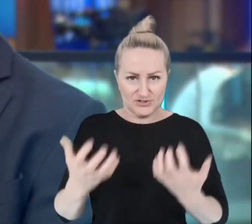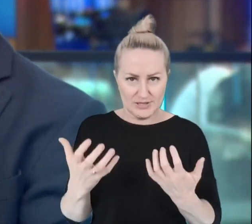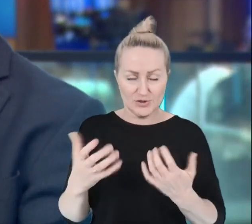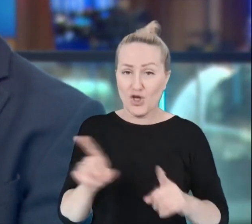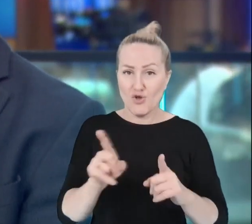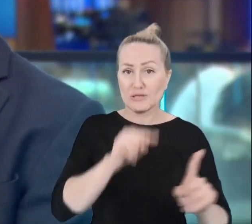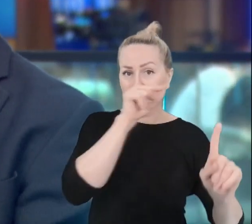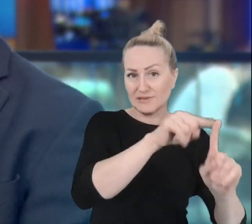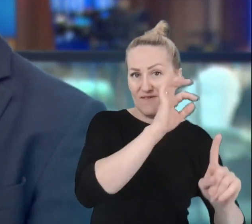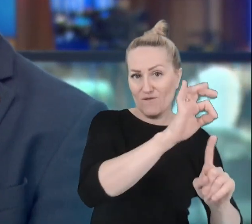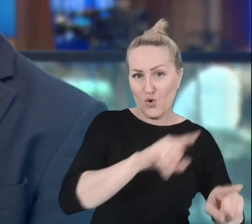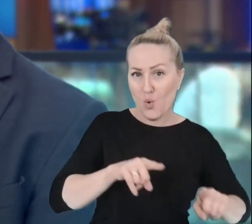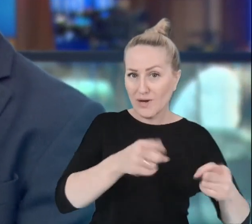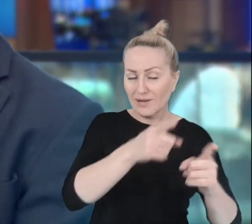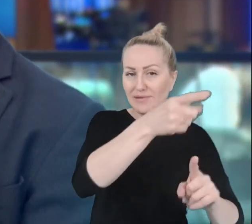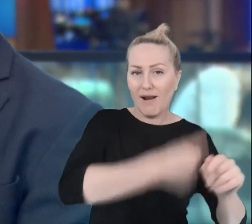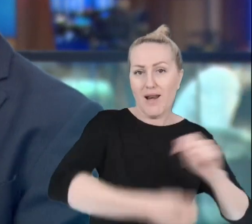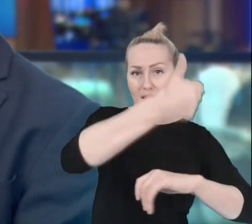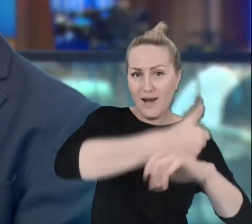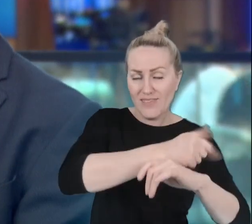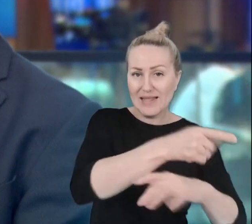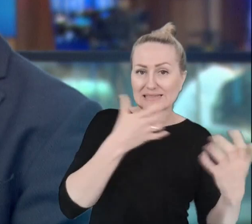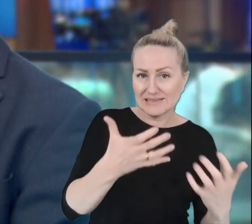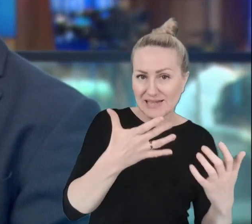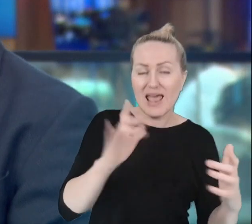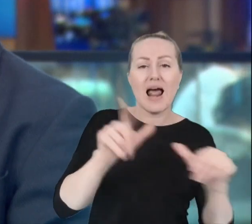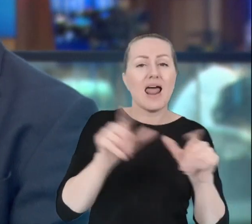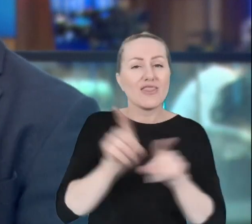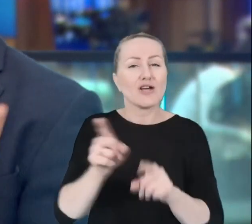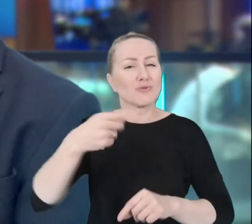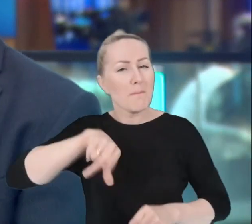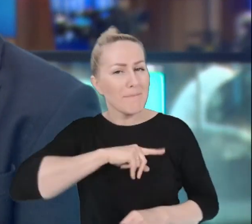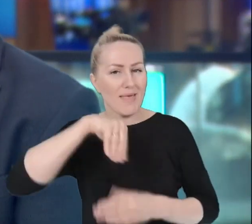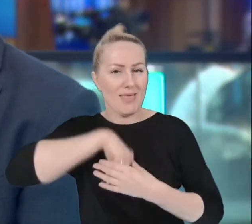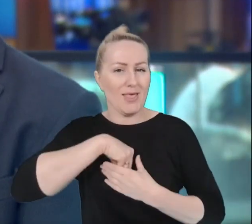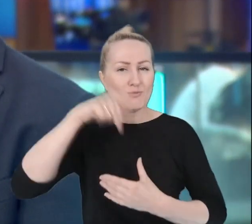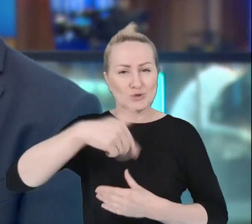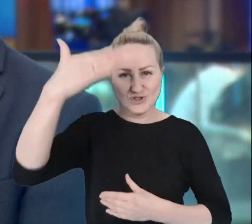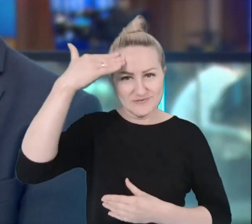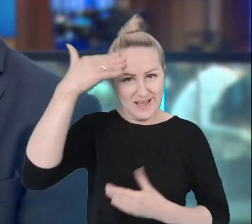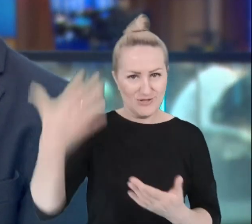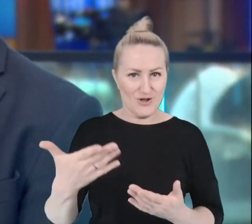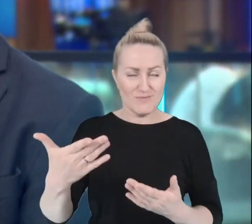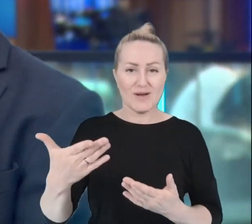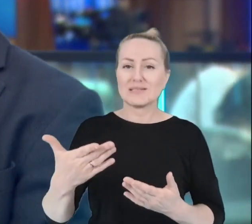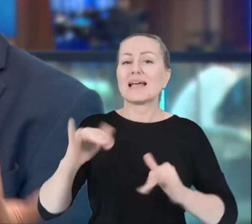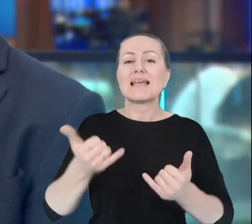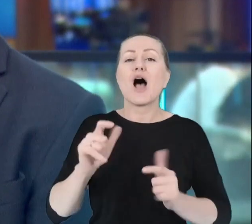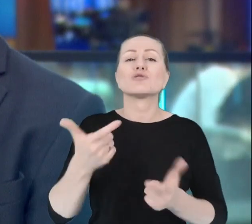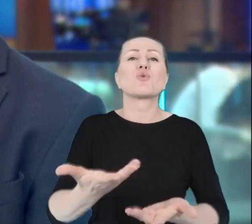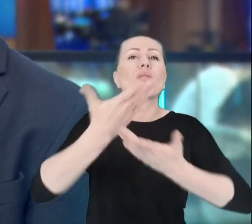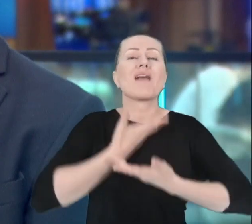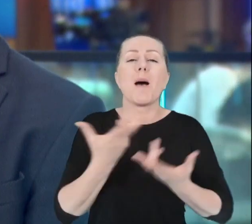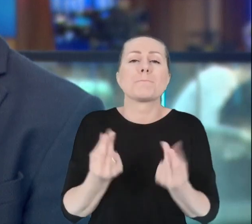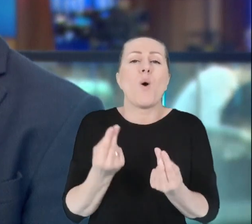organizacji, liderów, a z drugiej strony naszej świadomości tego, co nam co nadaje sens naszej pracy,